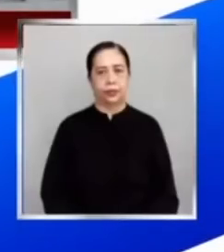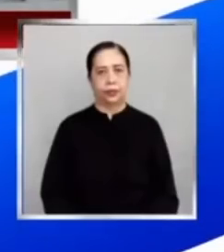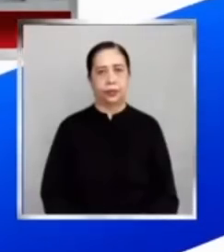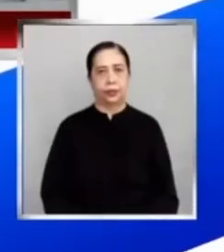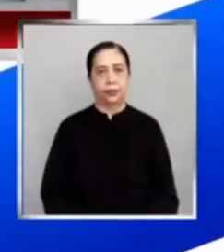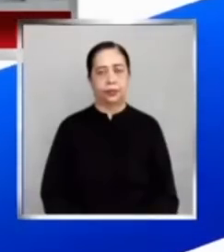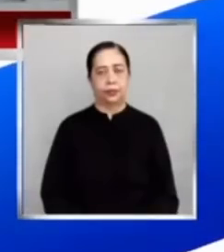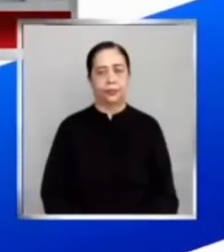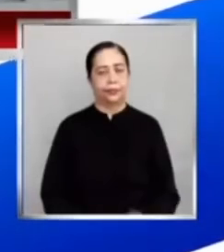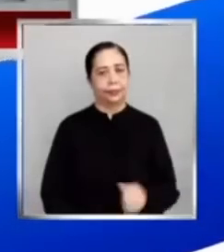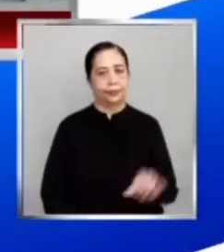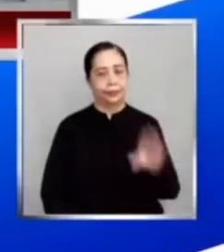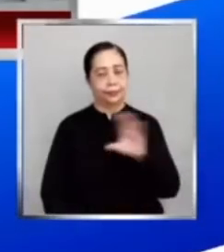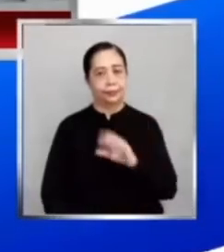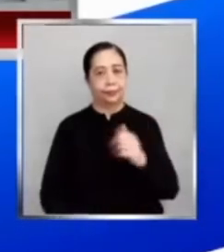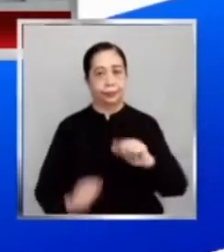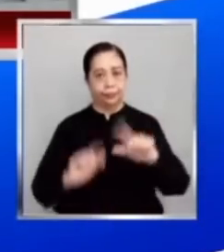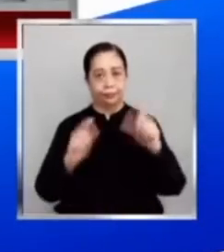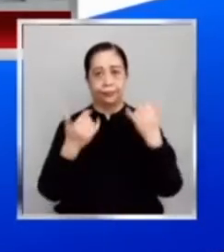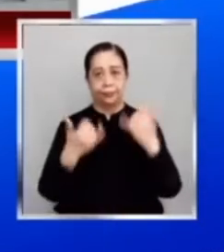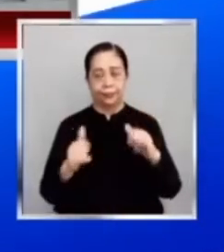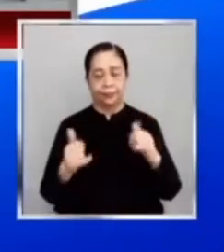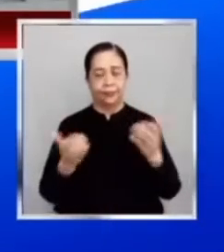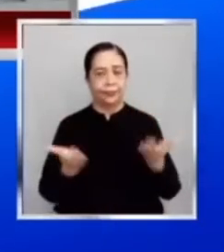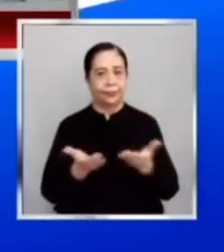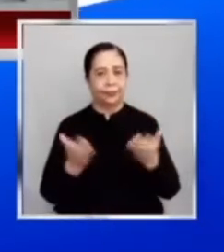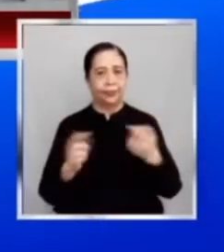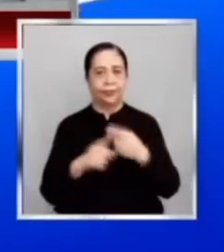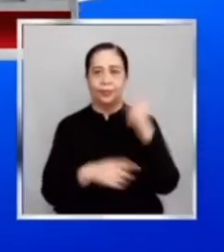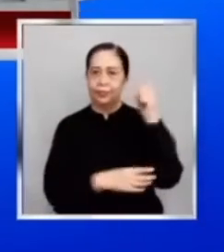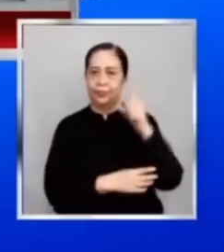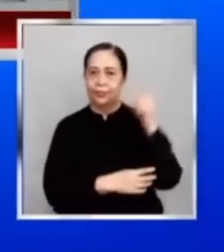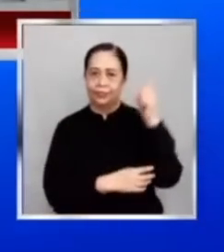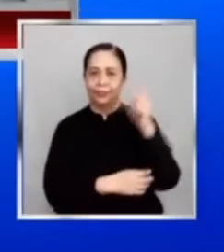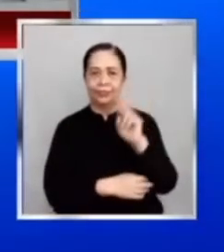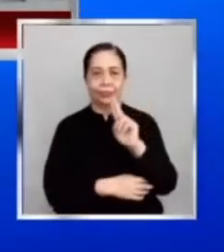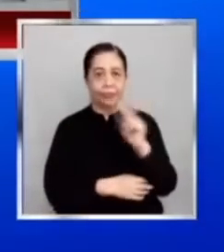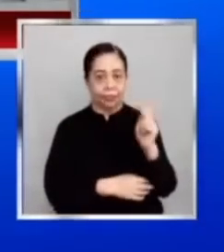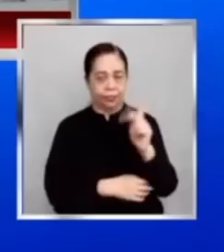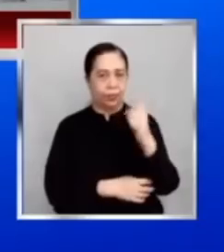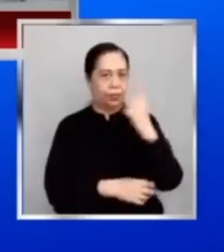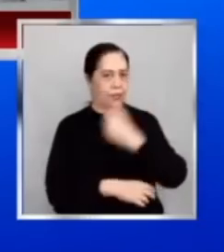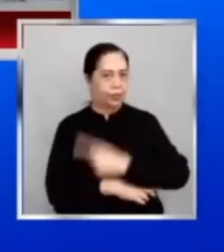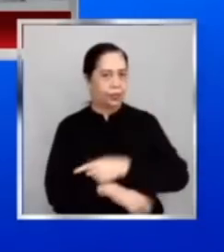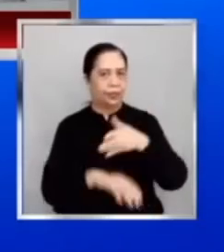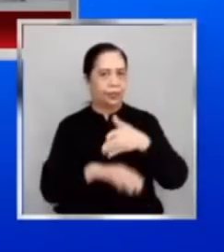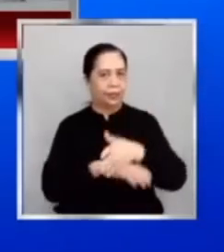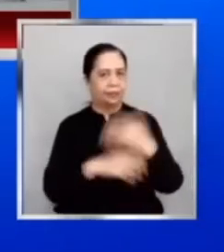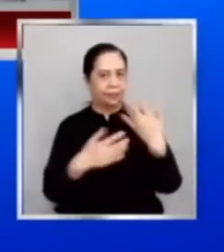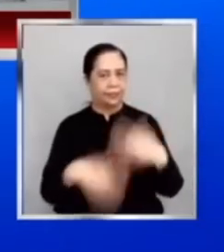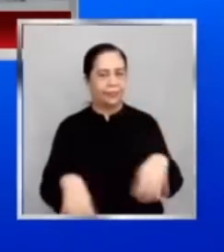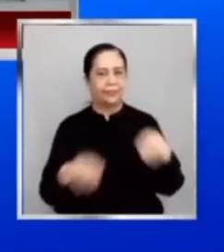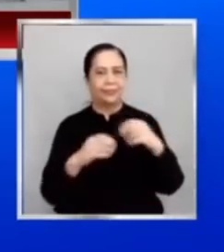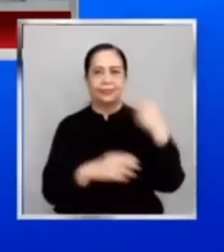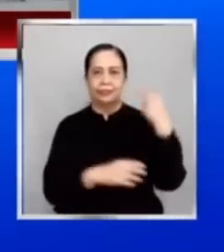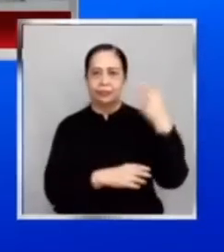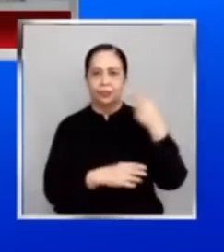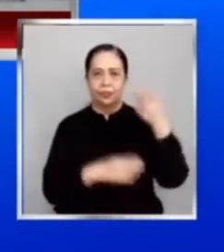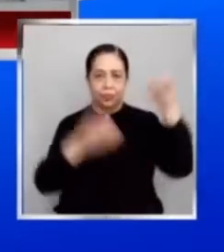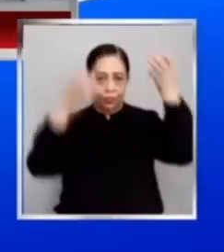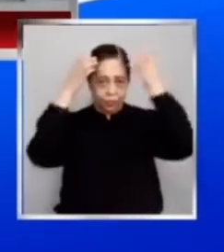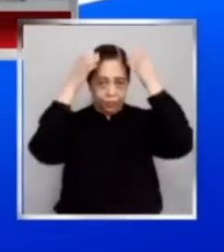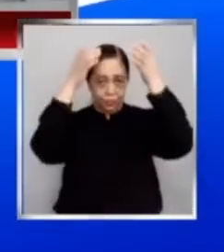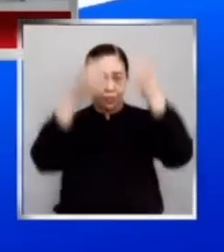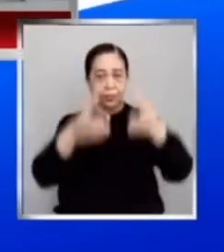Magandang hapon po. Live pa rin po tayo mula rito sa London, United Kingdom. Isang araw matapos ang makasaysayang koronasyon ni na King